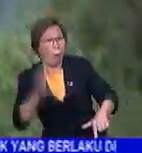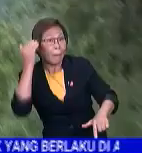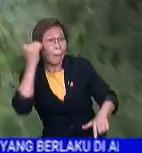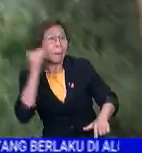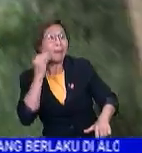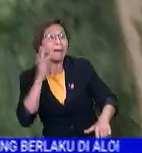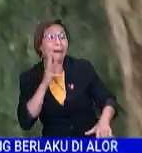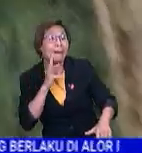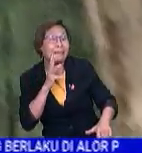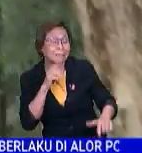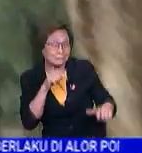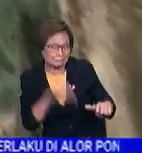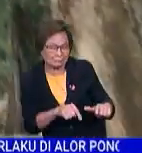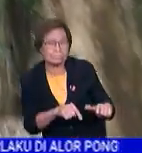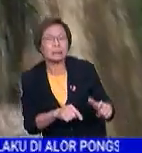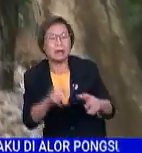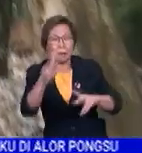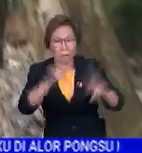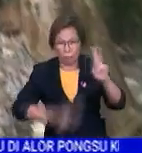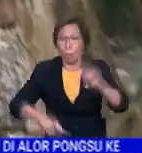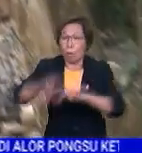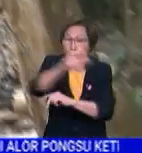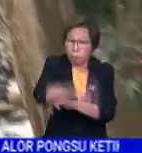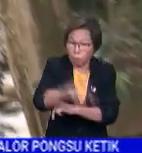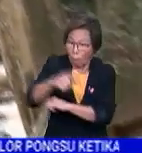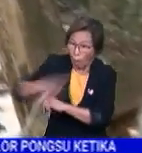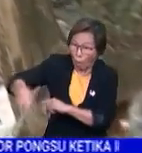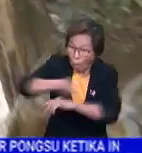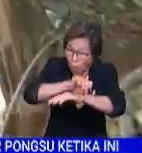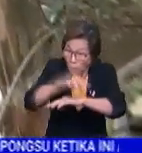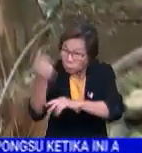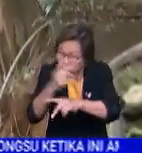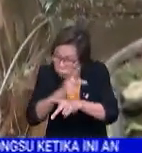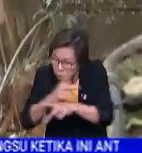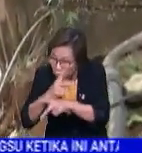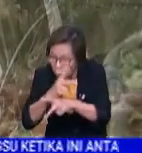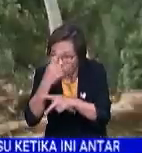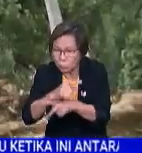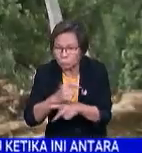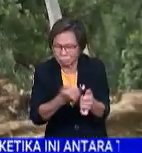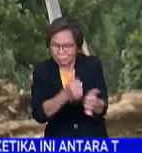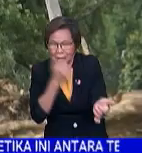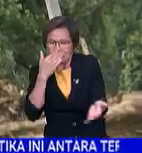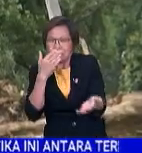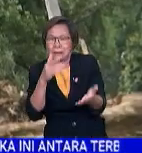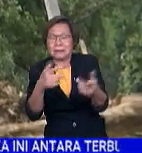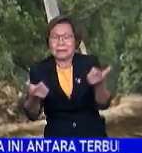air. Justru penduduk dinasihat agar sentiasa berwaspada untuk mengelak